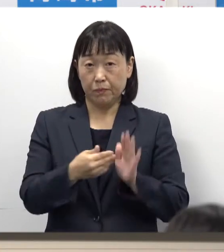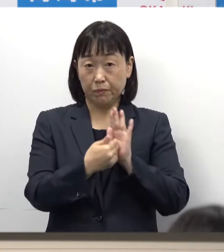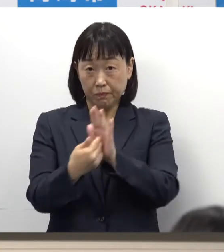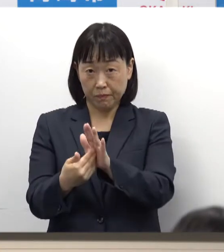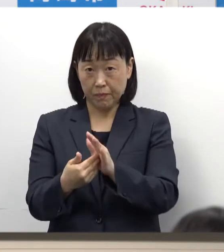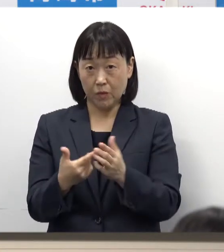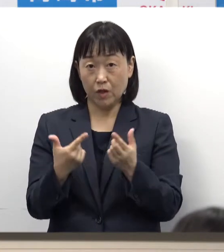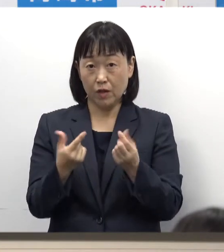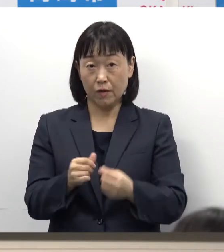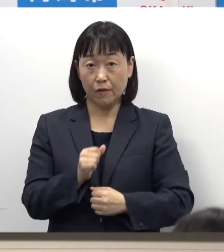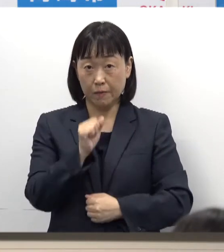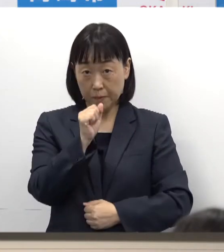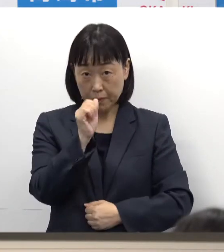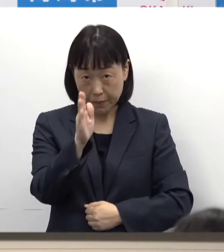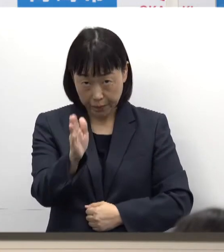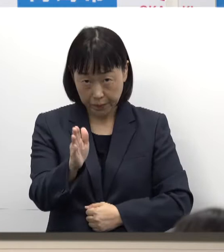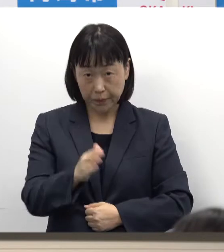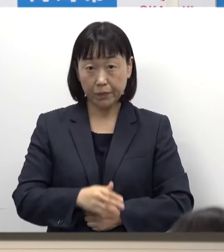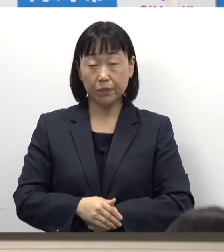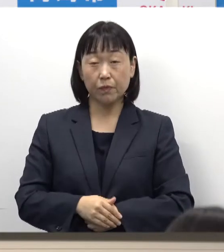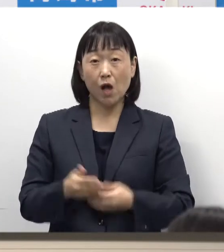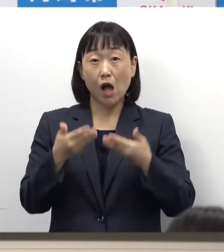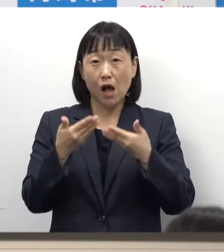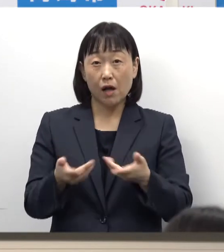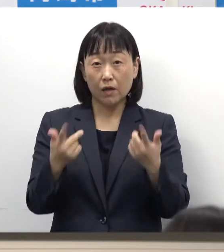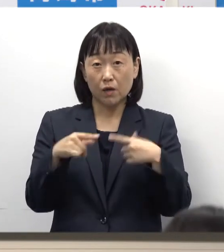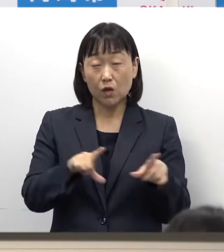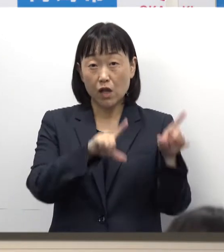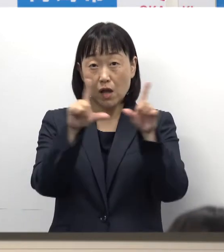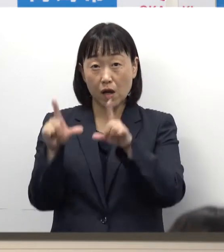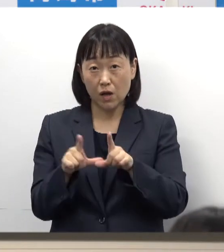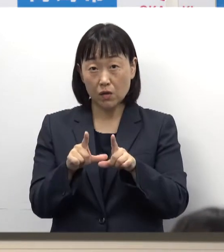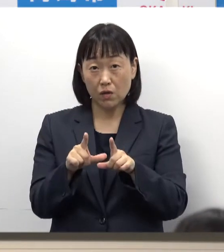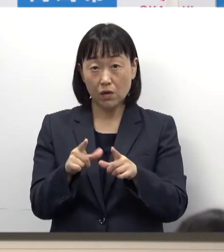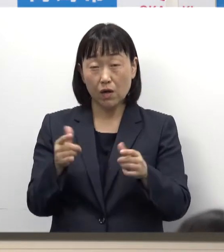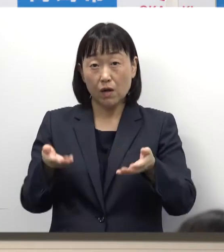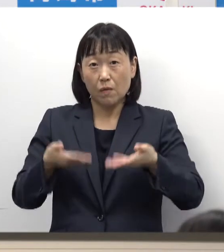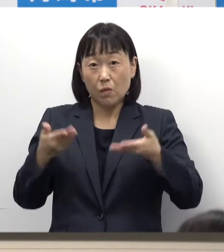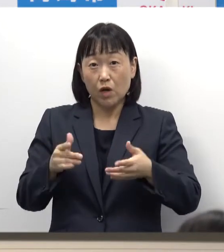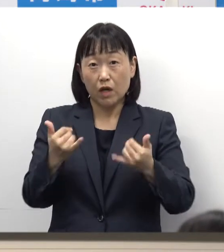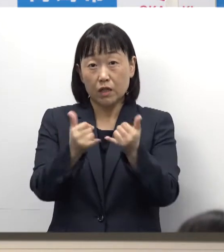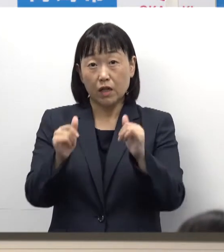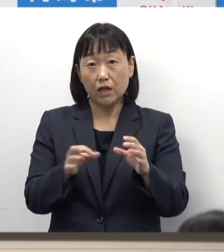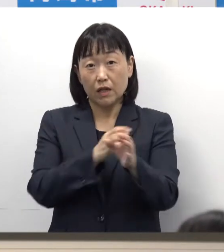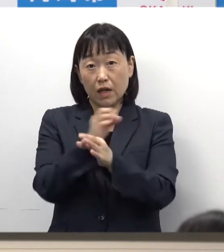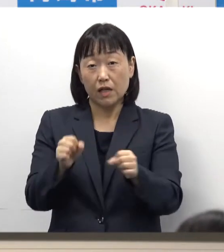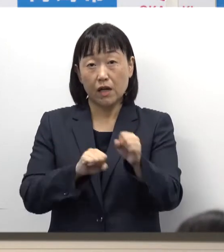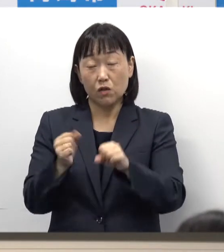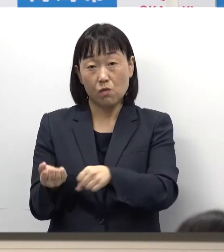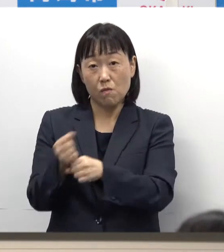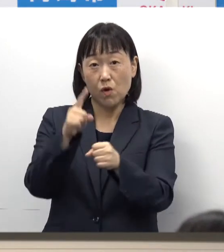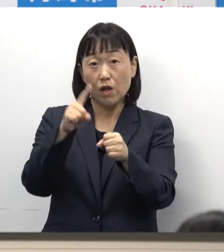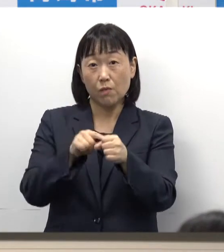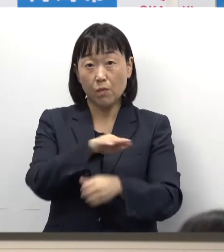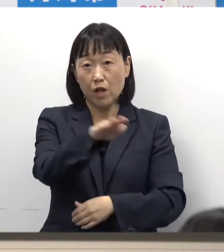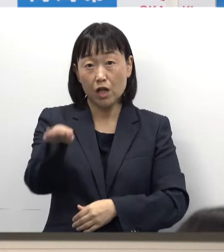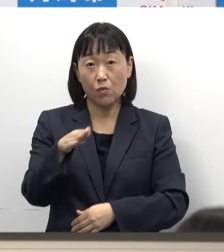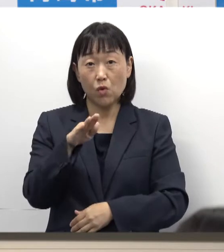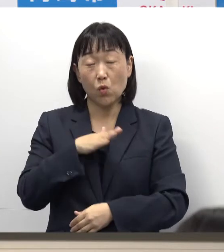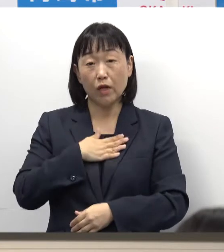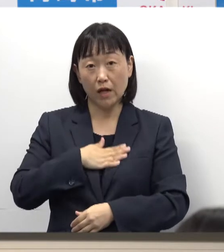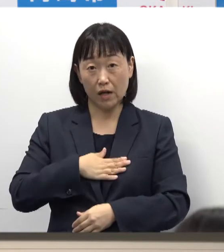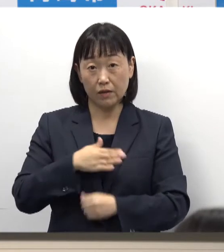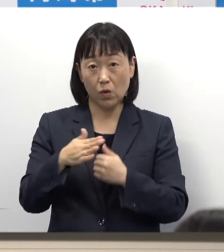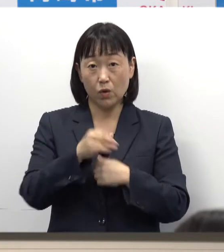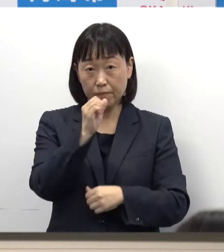心がけていただきたいと思います安心な日常生活と活力ある社会経済活動取り戻すため皆様の御理解と御協力を